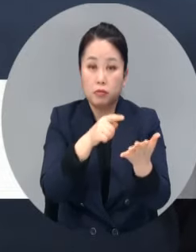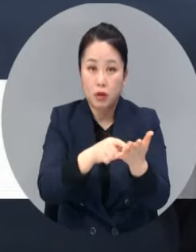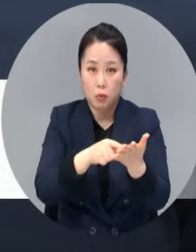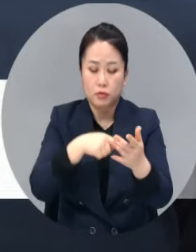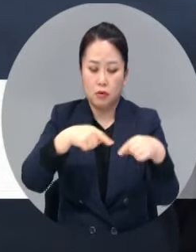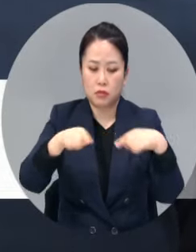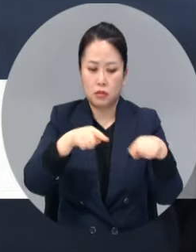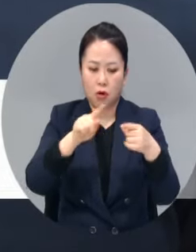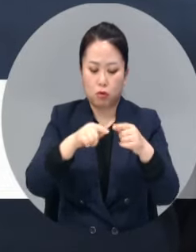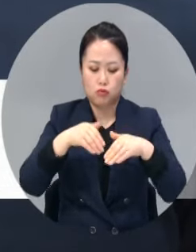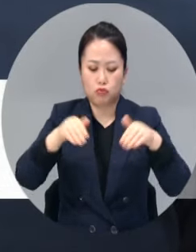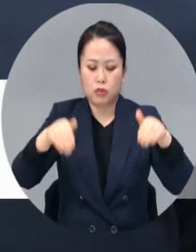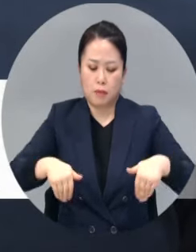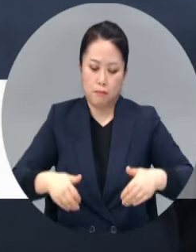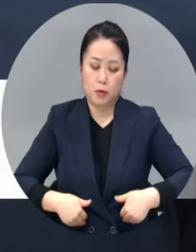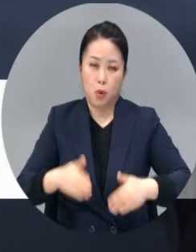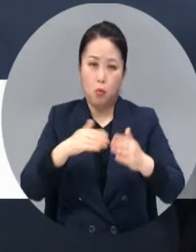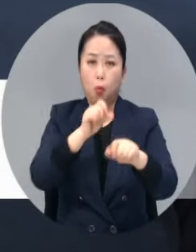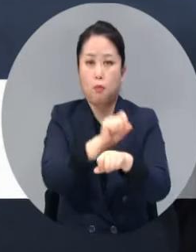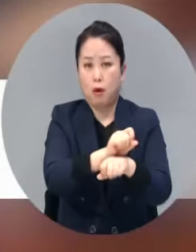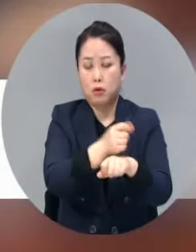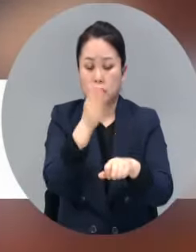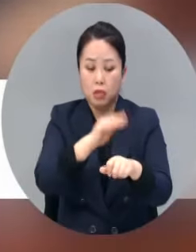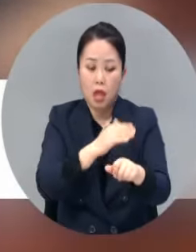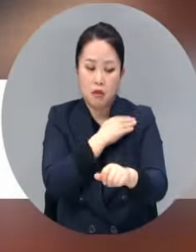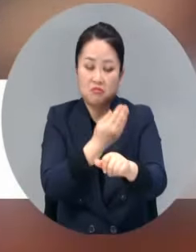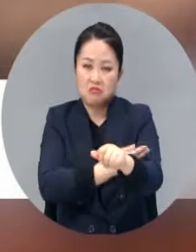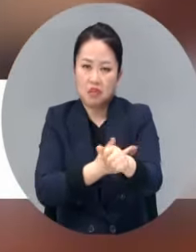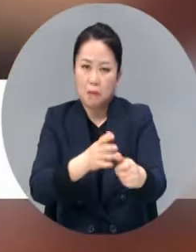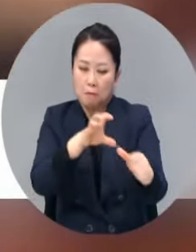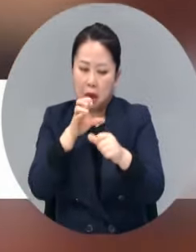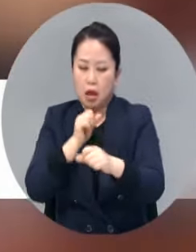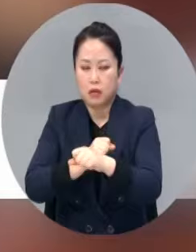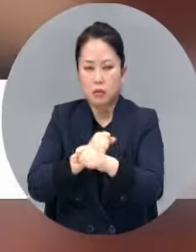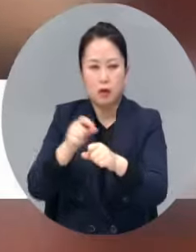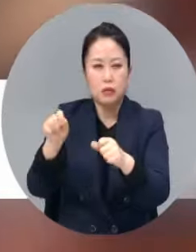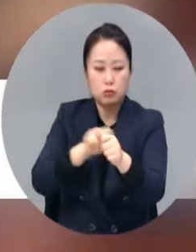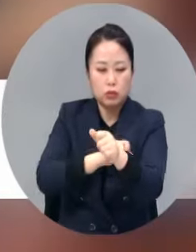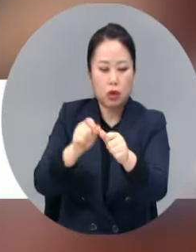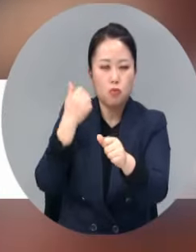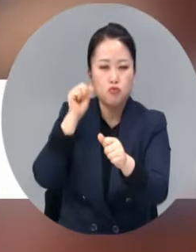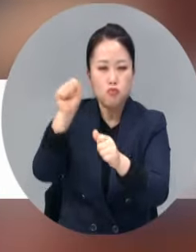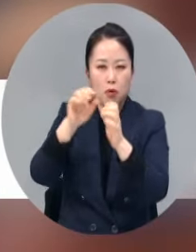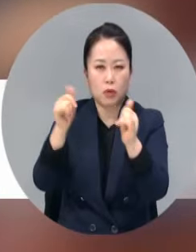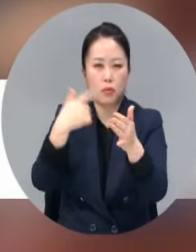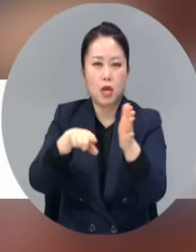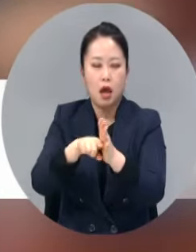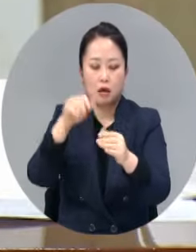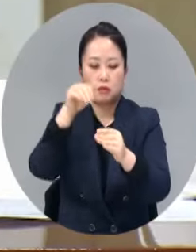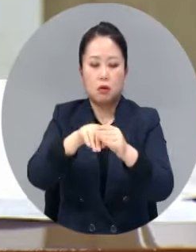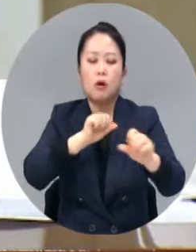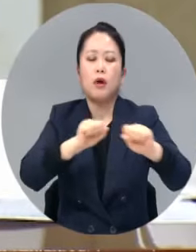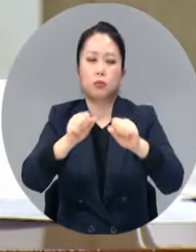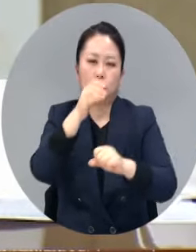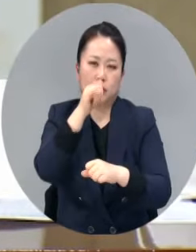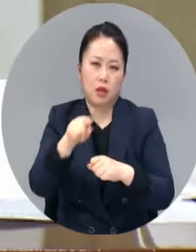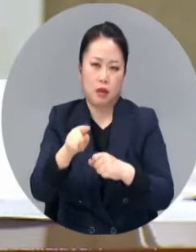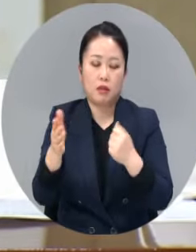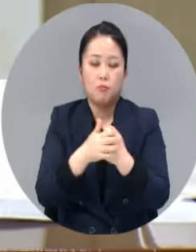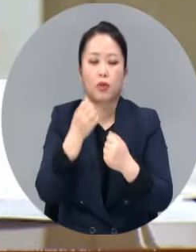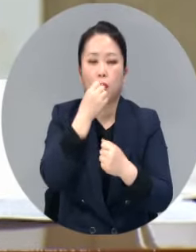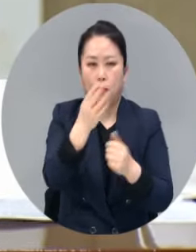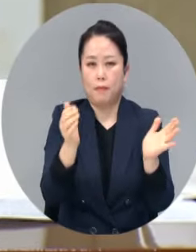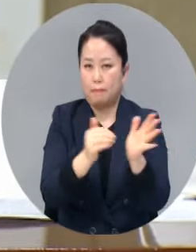있는 공무원임에도 직위를 이용해 특정 후보에 대한 선거운동을 했다며 고발 이유를 밝혔습니다.